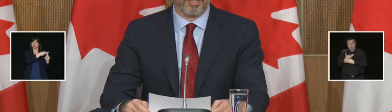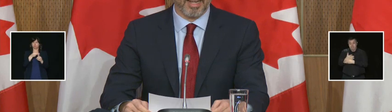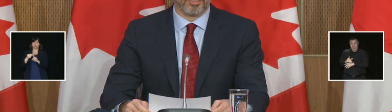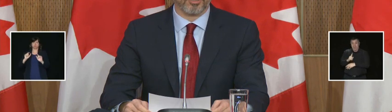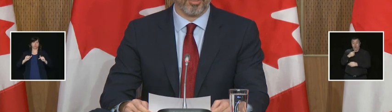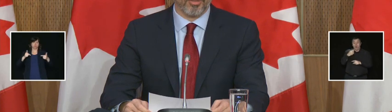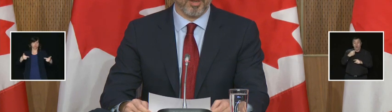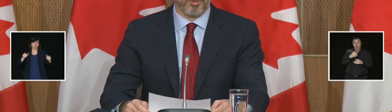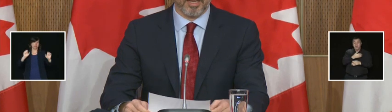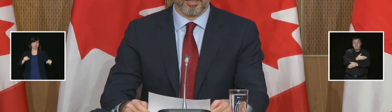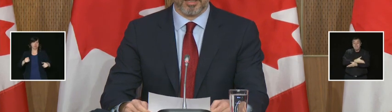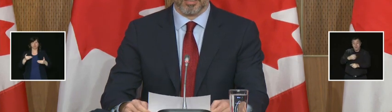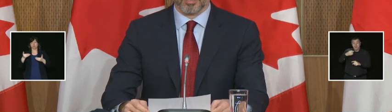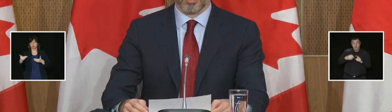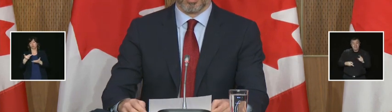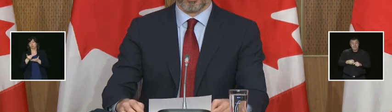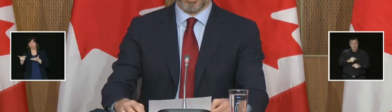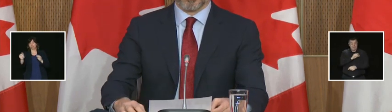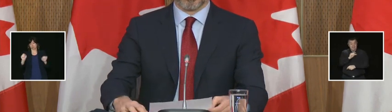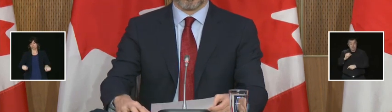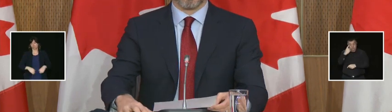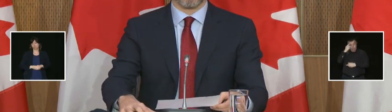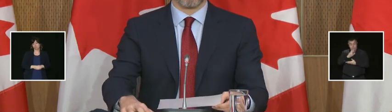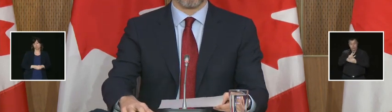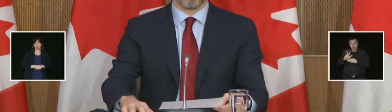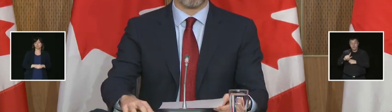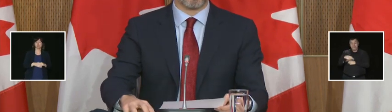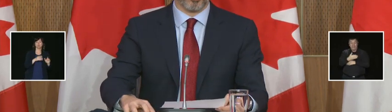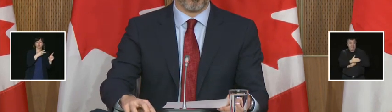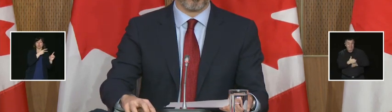monex thaksin